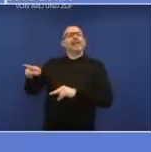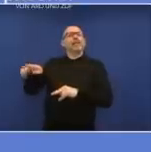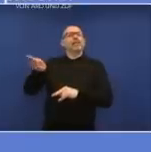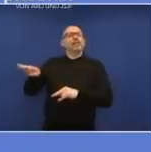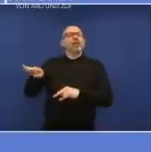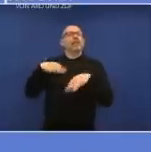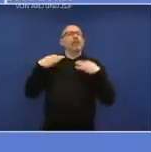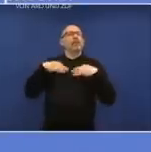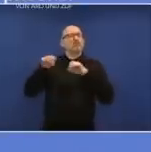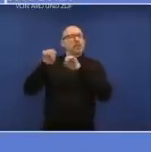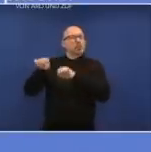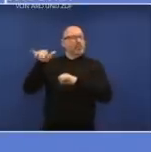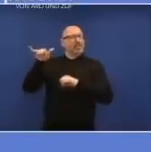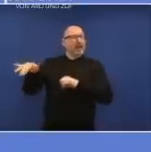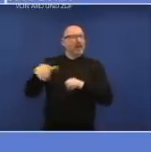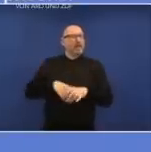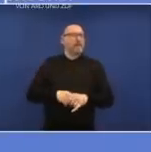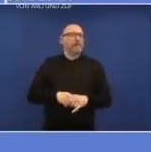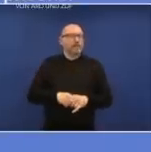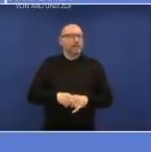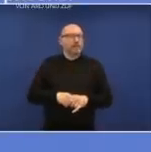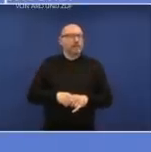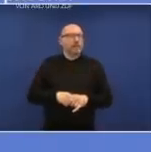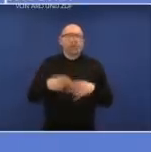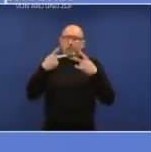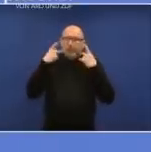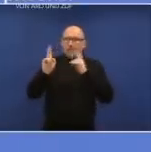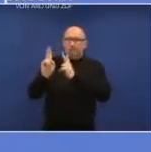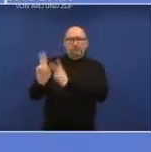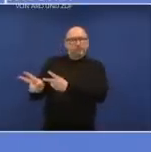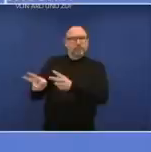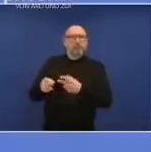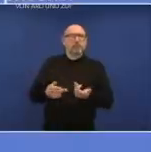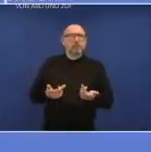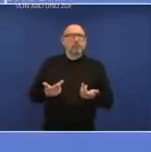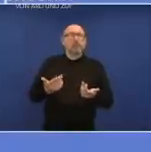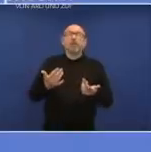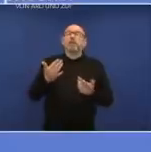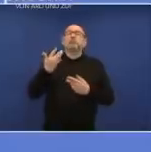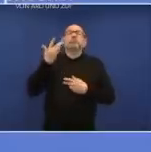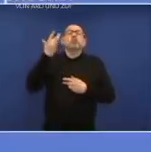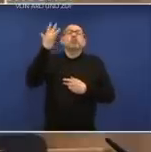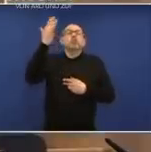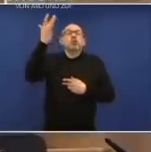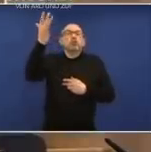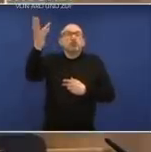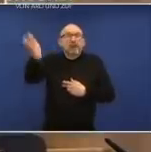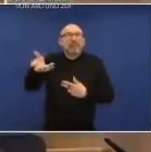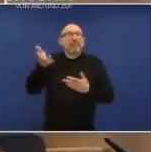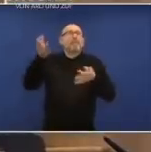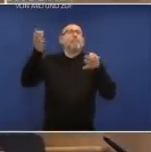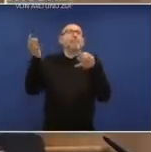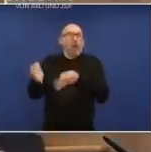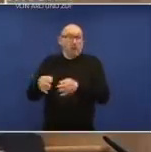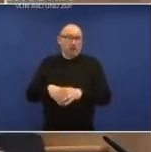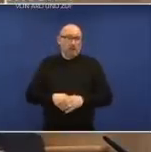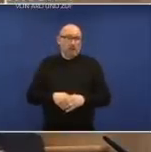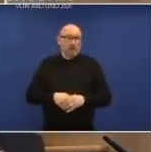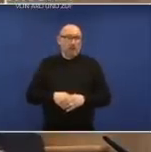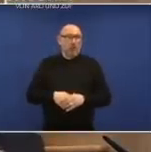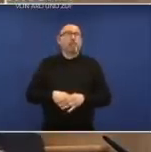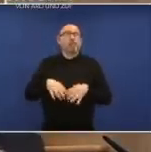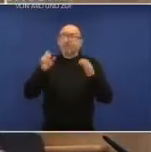haben, in der wir diese Masken vorhalten für einen Tag, an dem wir sie möglicherweise brauchen und wo wir nicht wieder